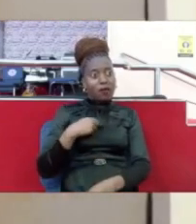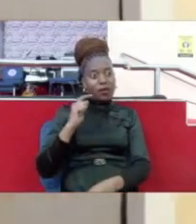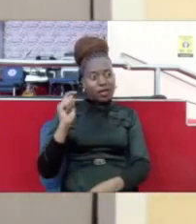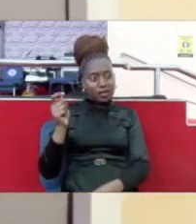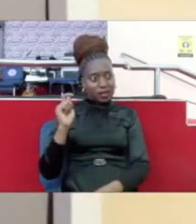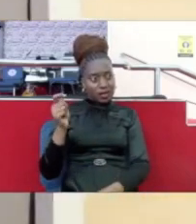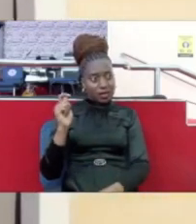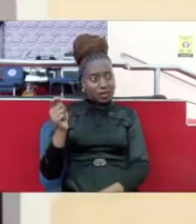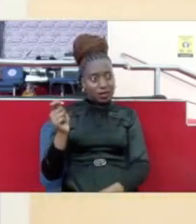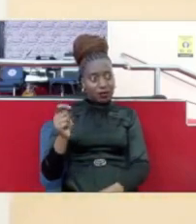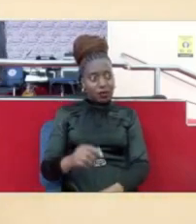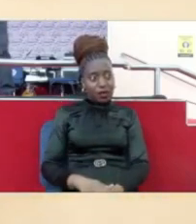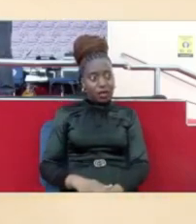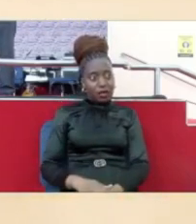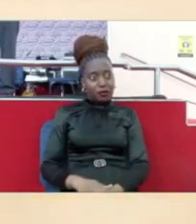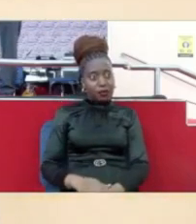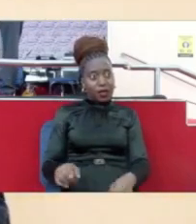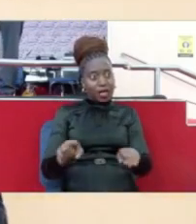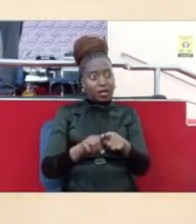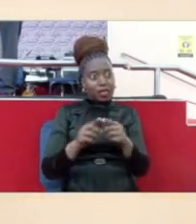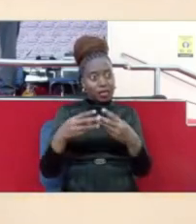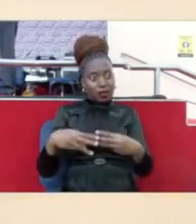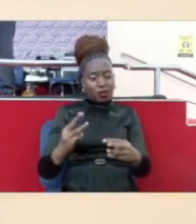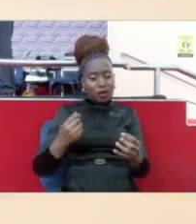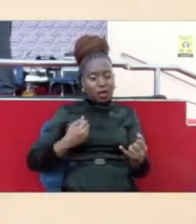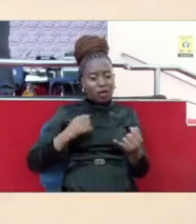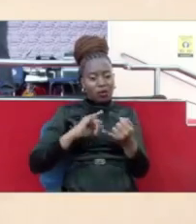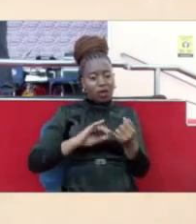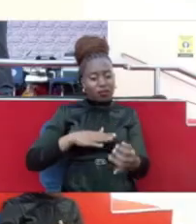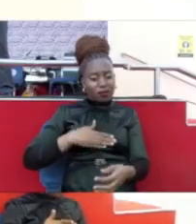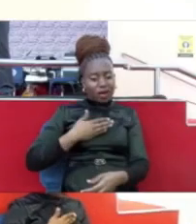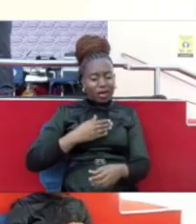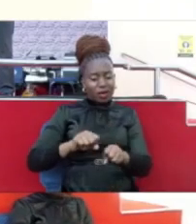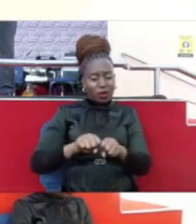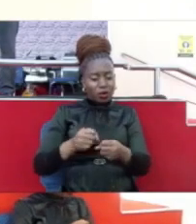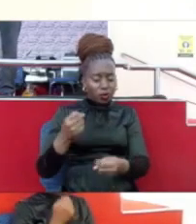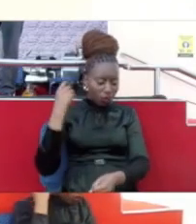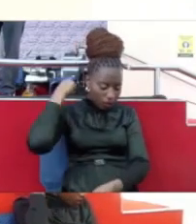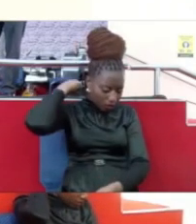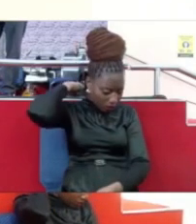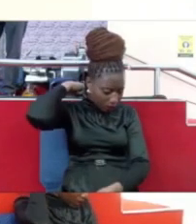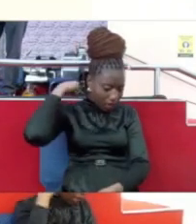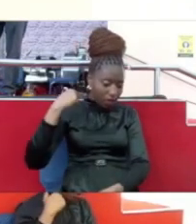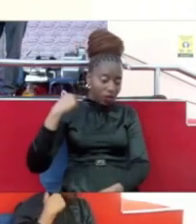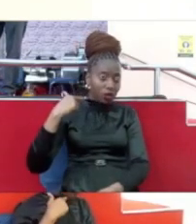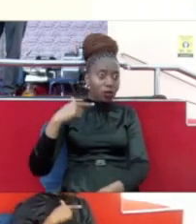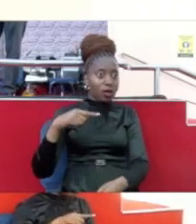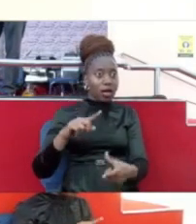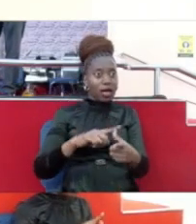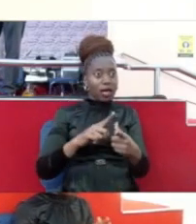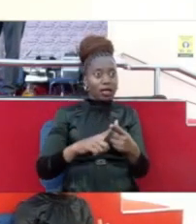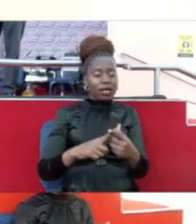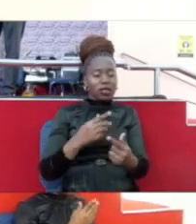spine in 5 places. Jinsi ambavyo Rhonda pia alikuwa amevunjika uti wa mgongo kwa katika sehemu tano. And was paralyzed for 2 years